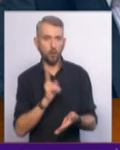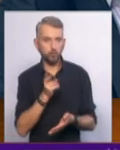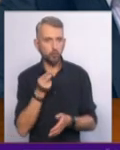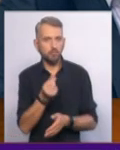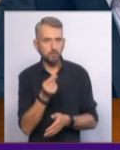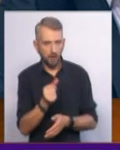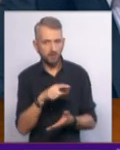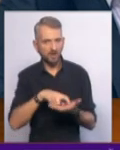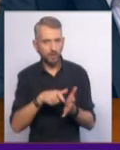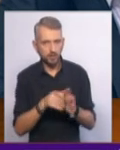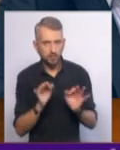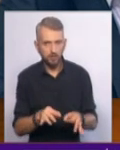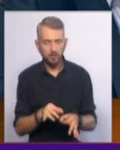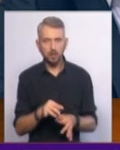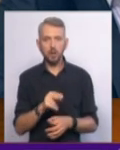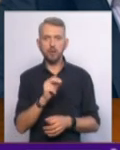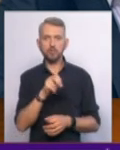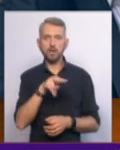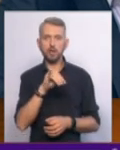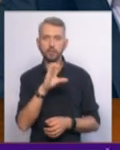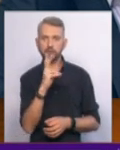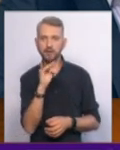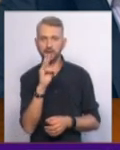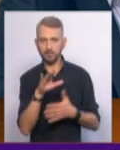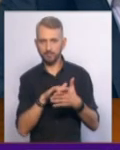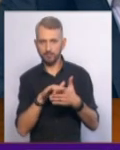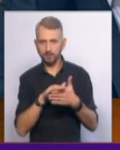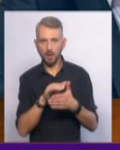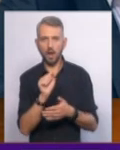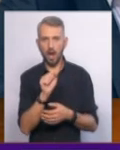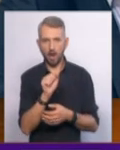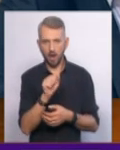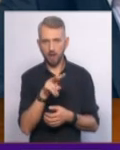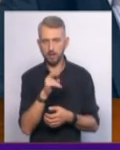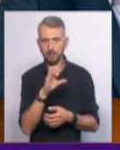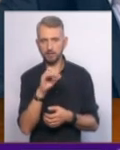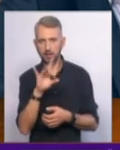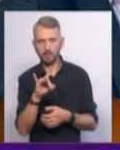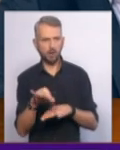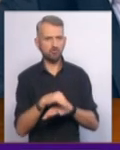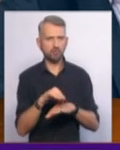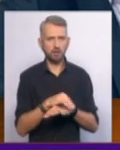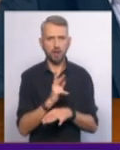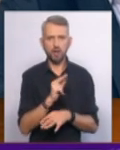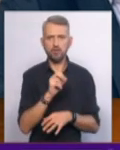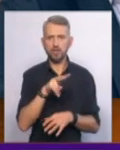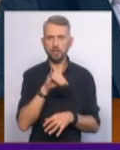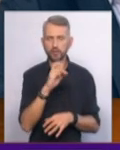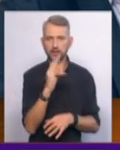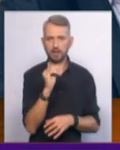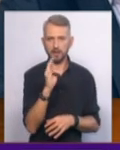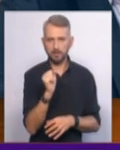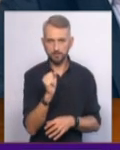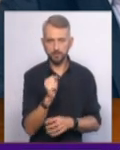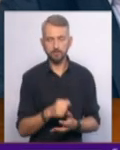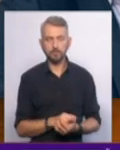квартиру. Челюскин, который Александр и жена, или кто там Челюскина.